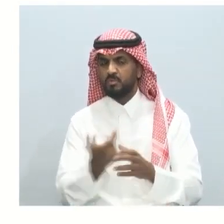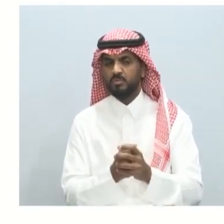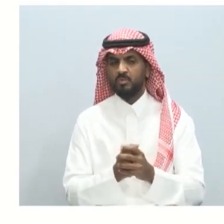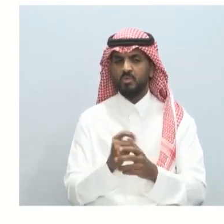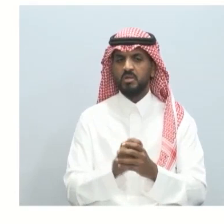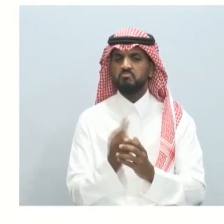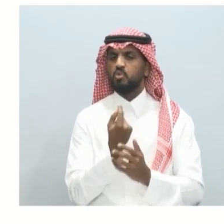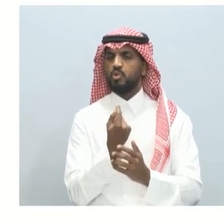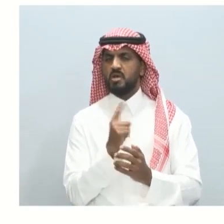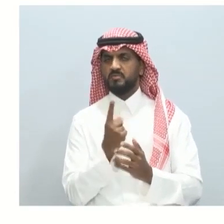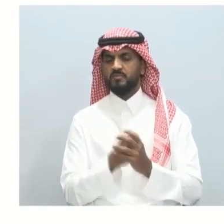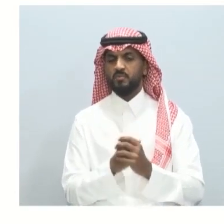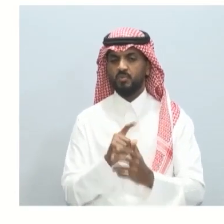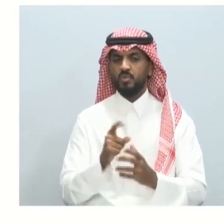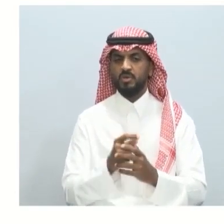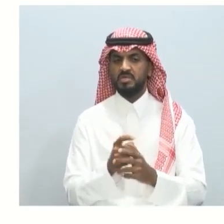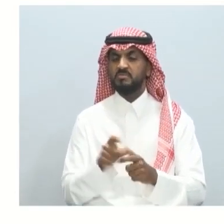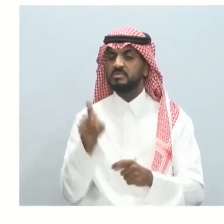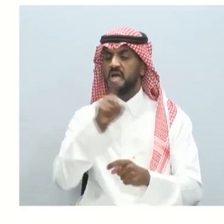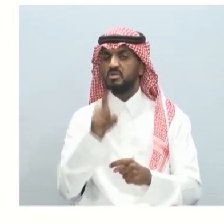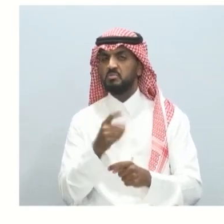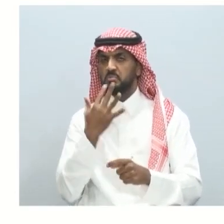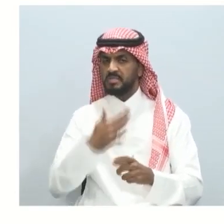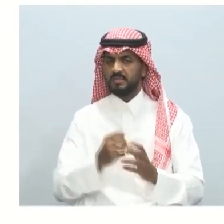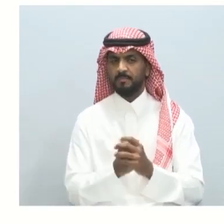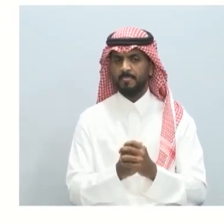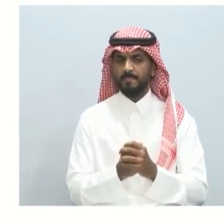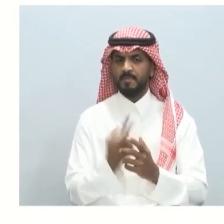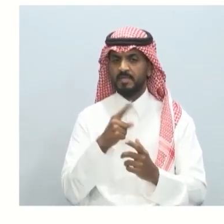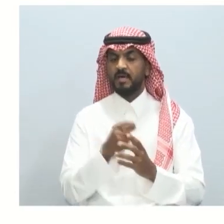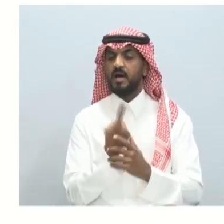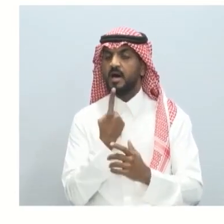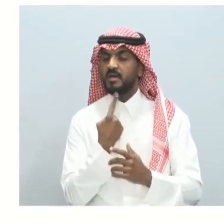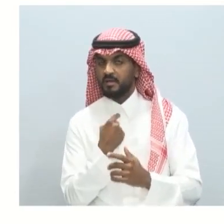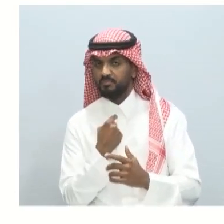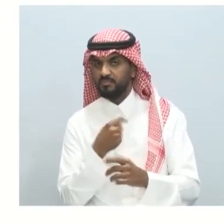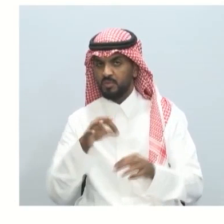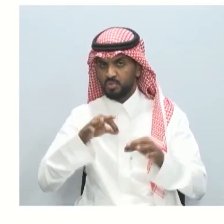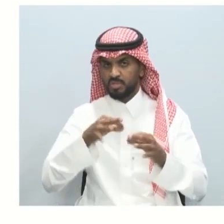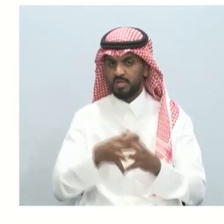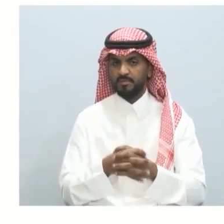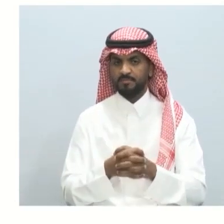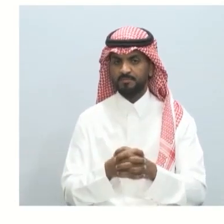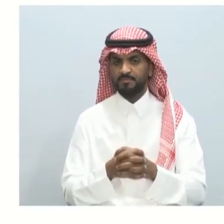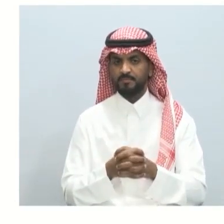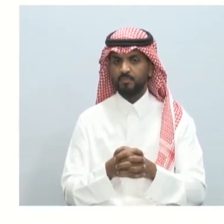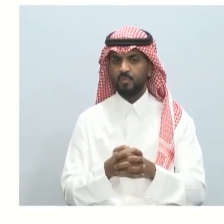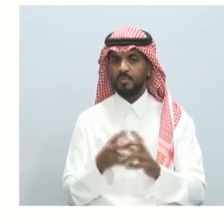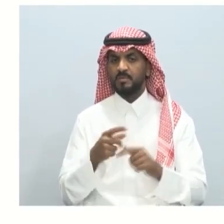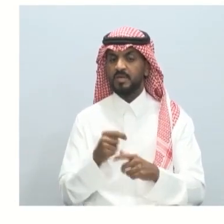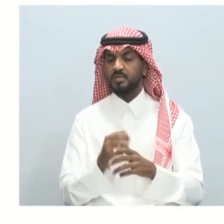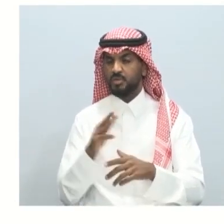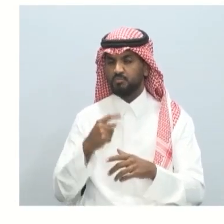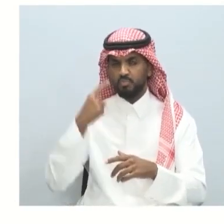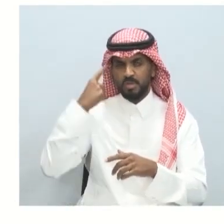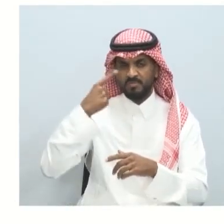يعتذر عن ذلك والان يسالني بكل بساطه عما اذا كنت ارغب في تناول الشاي وبينما كان